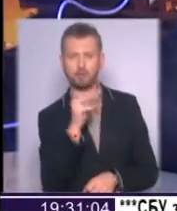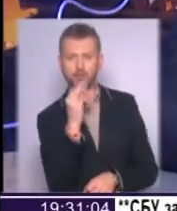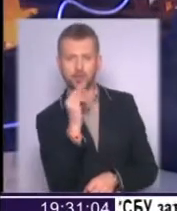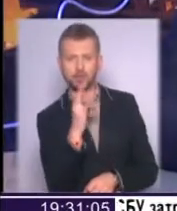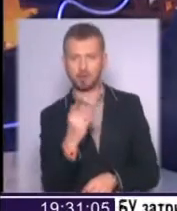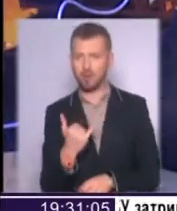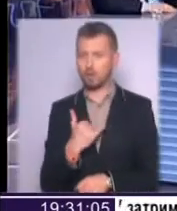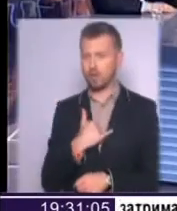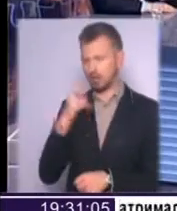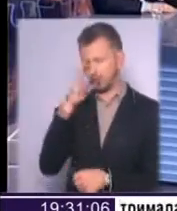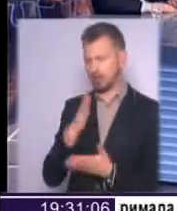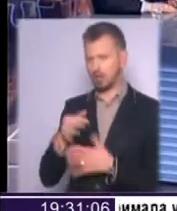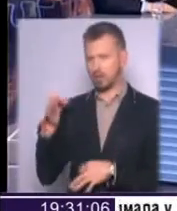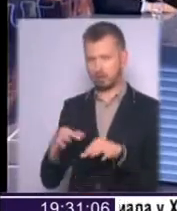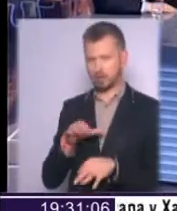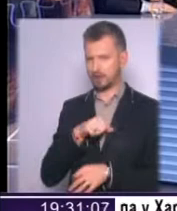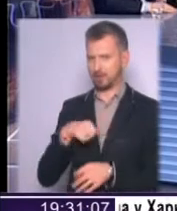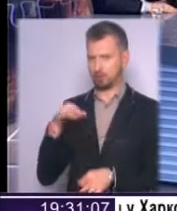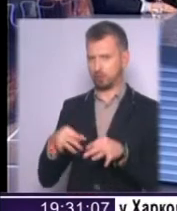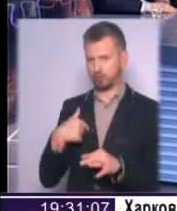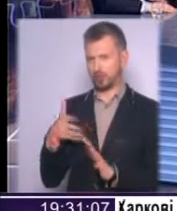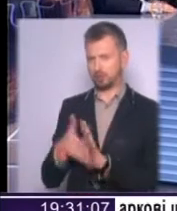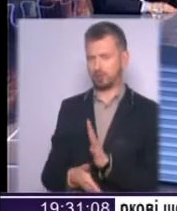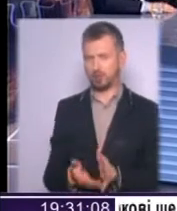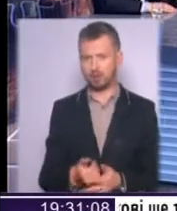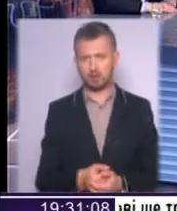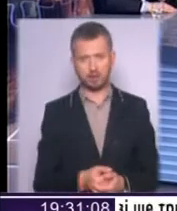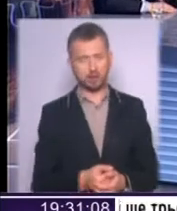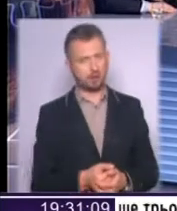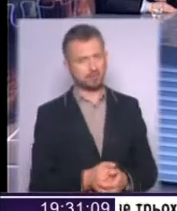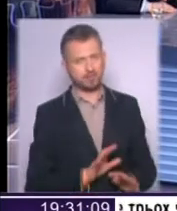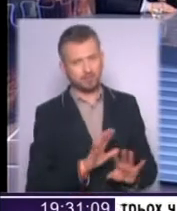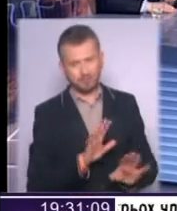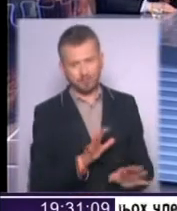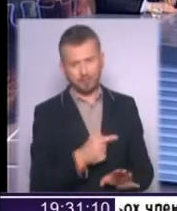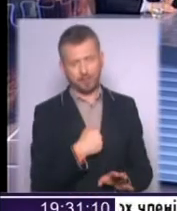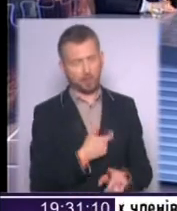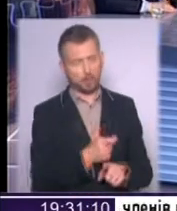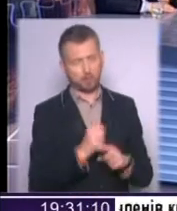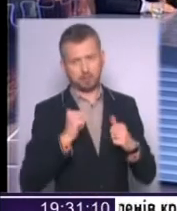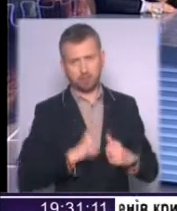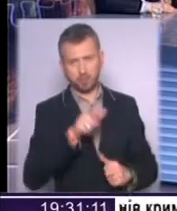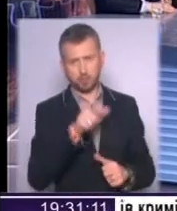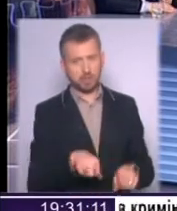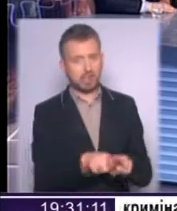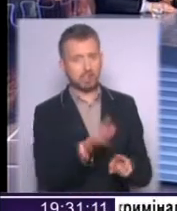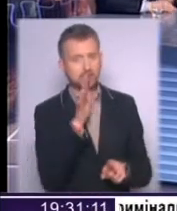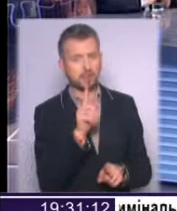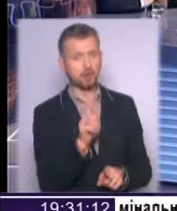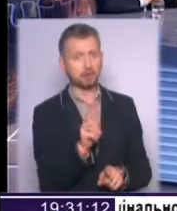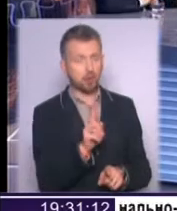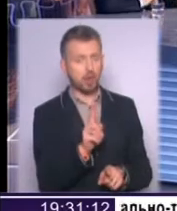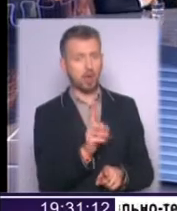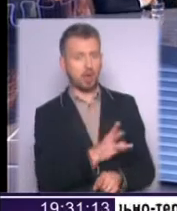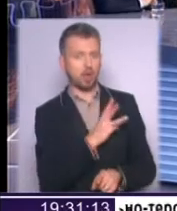країні є суд, а не самосуд. Та, ну, так. Ви знаєте, розумію, уже чесно кажучи, я не експресивна, я дуже спокійна людина, але такі часи, що, в принципі,